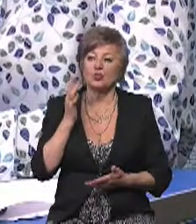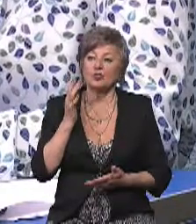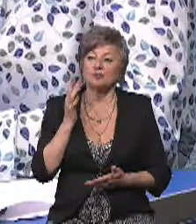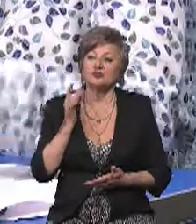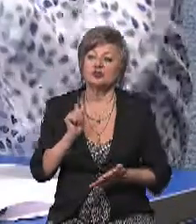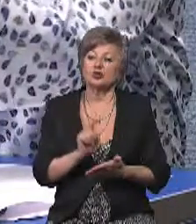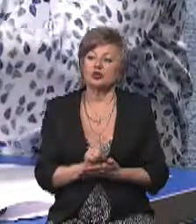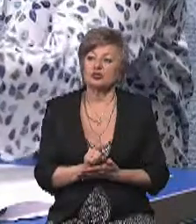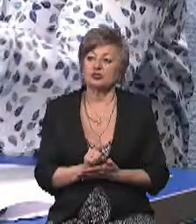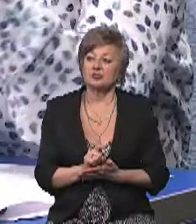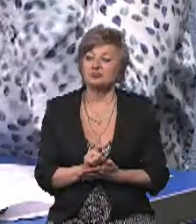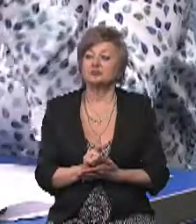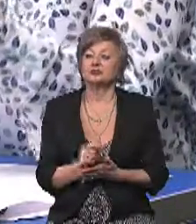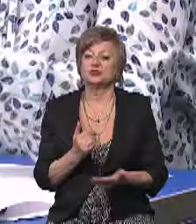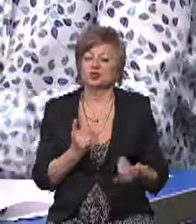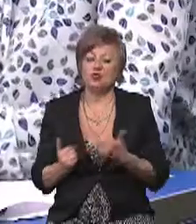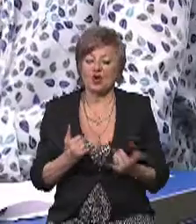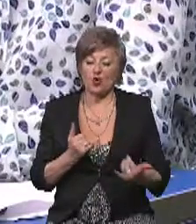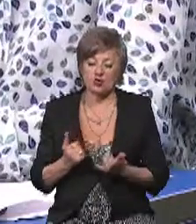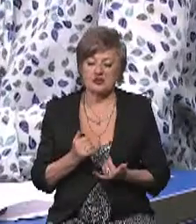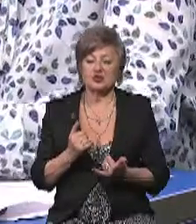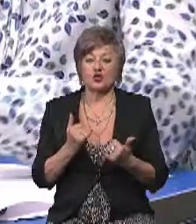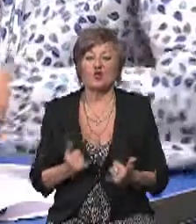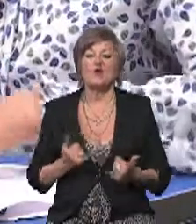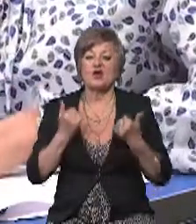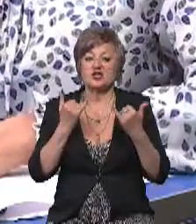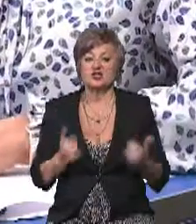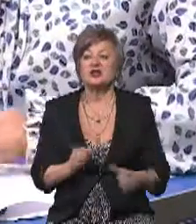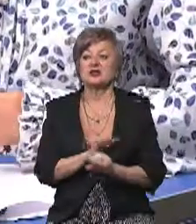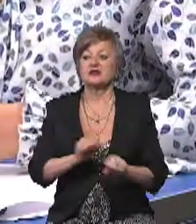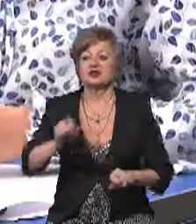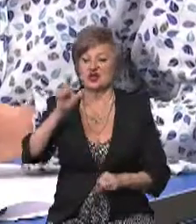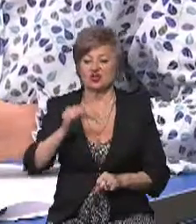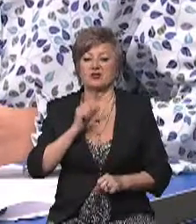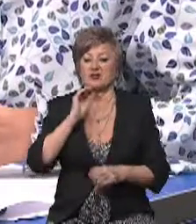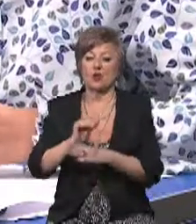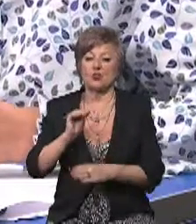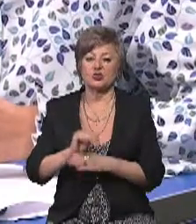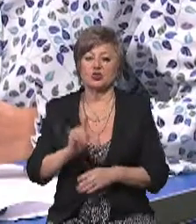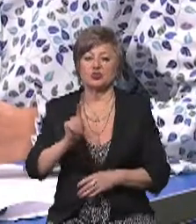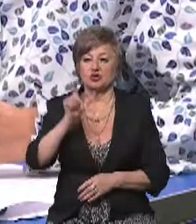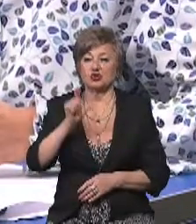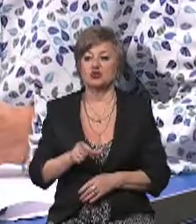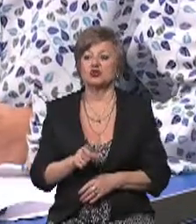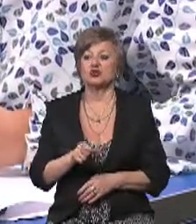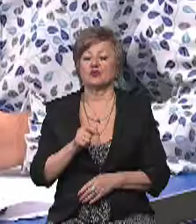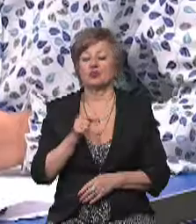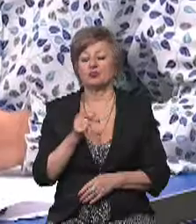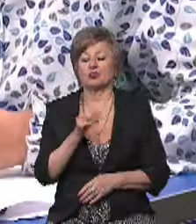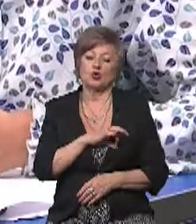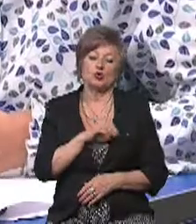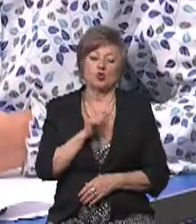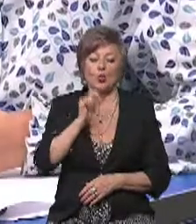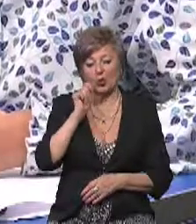Поміркованість повинна бути толерантність. У повазі. Так. У повазі. Не можна людину засуджувати за те, що вона вживає або українську мову,